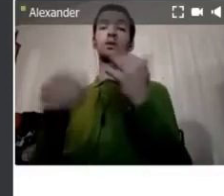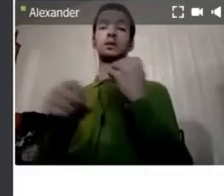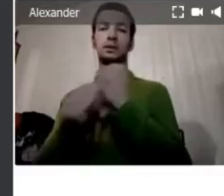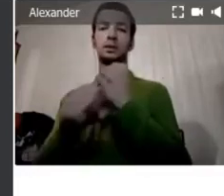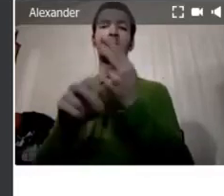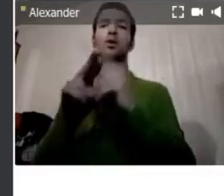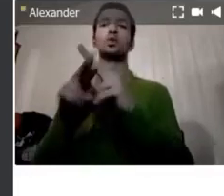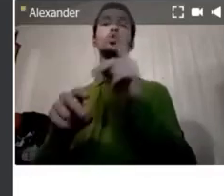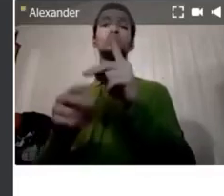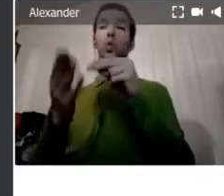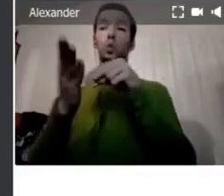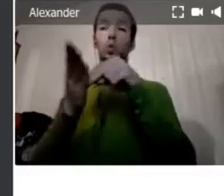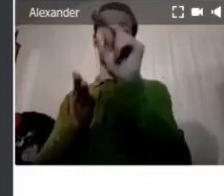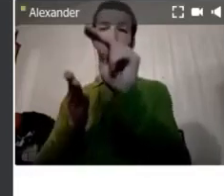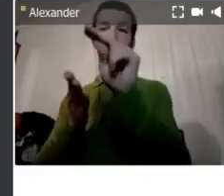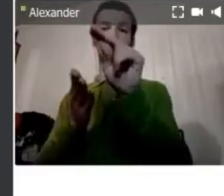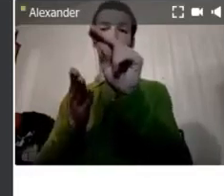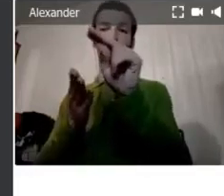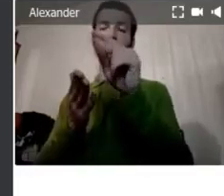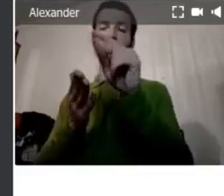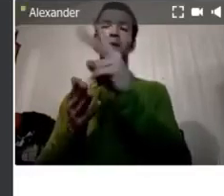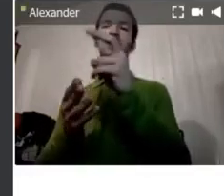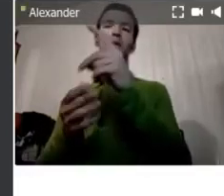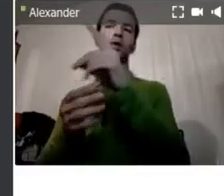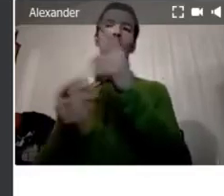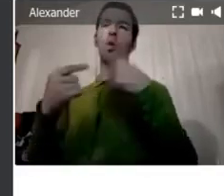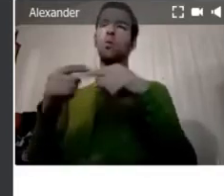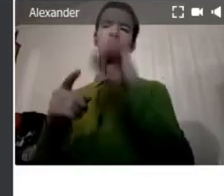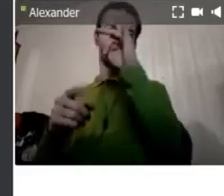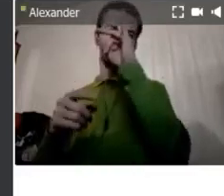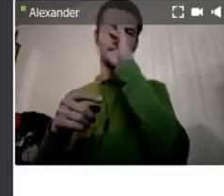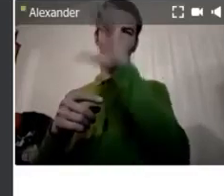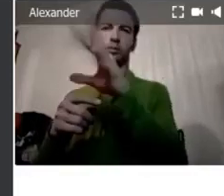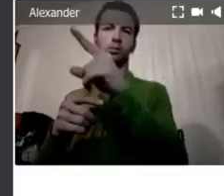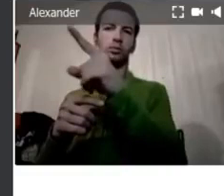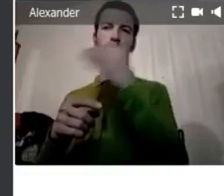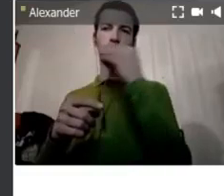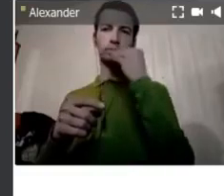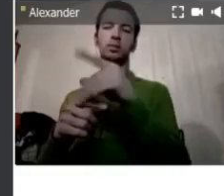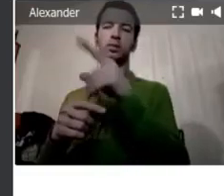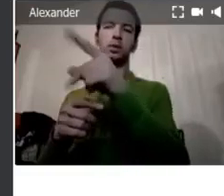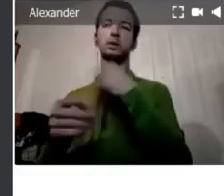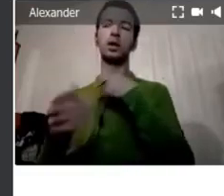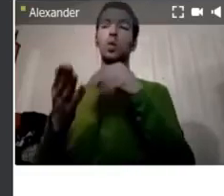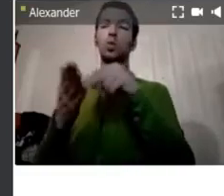людей. После этого вам остается только владеть этими акциями всегда.